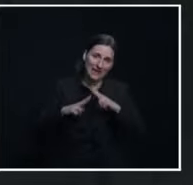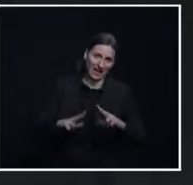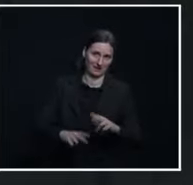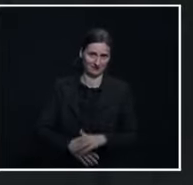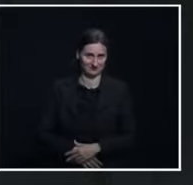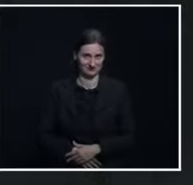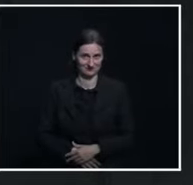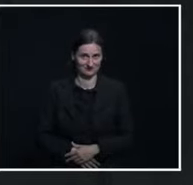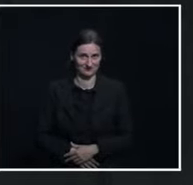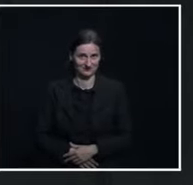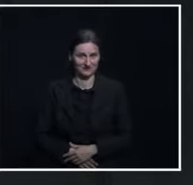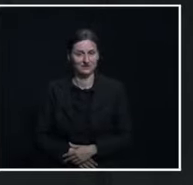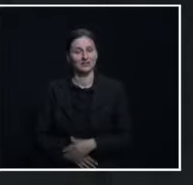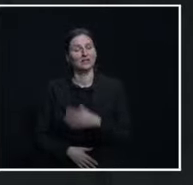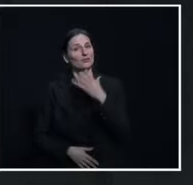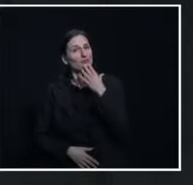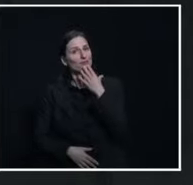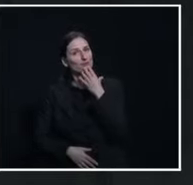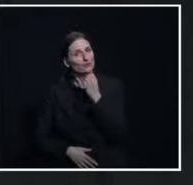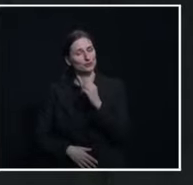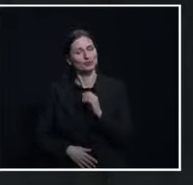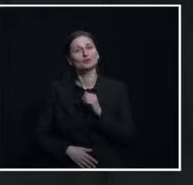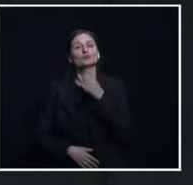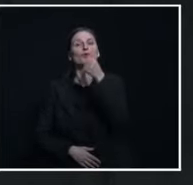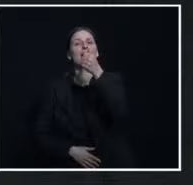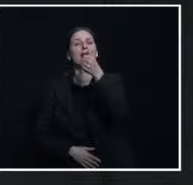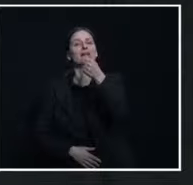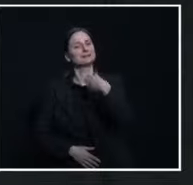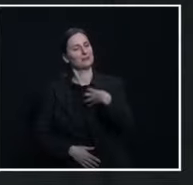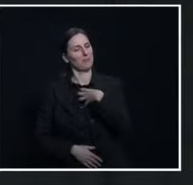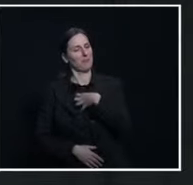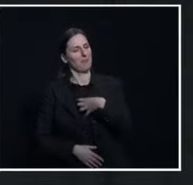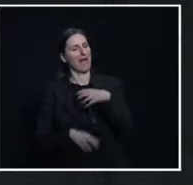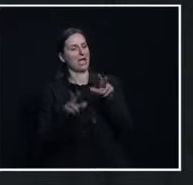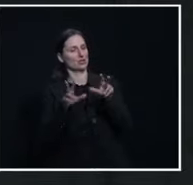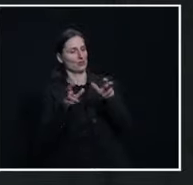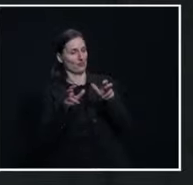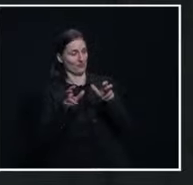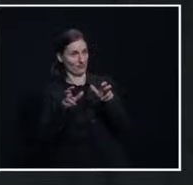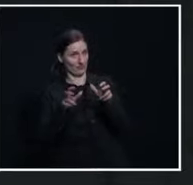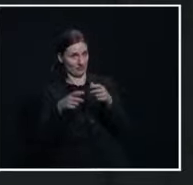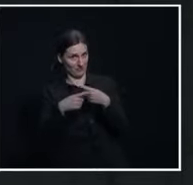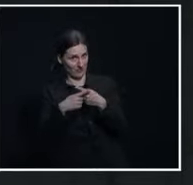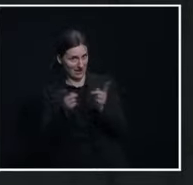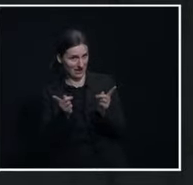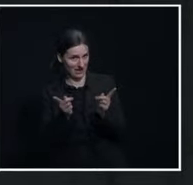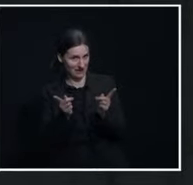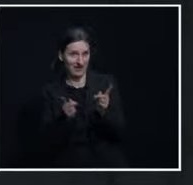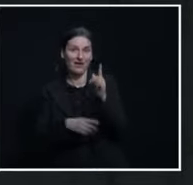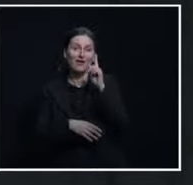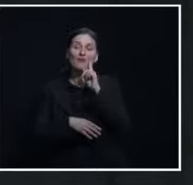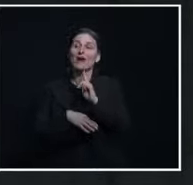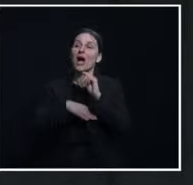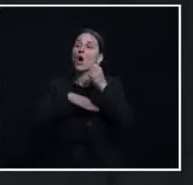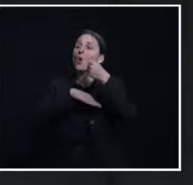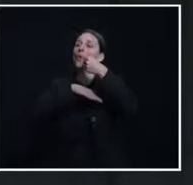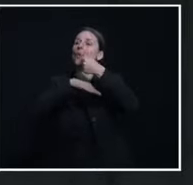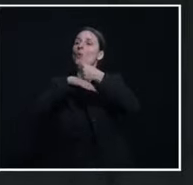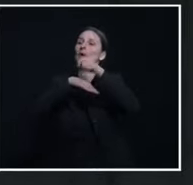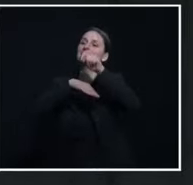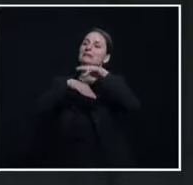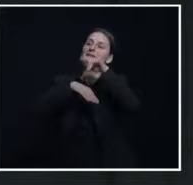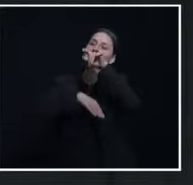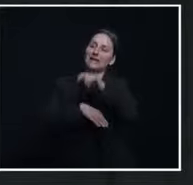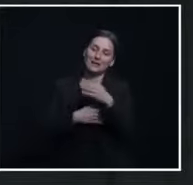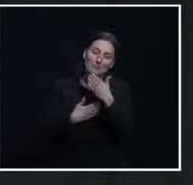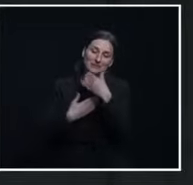ich möchte mich zunächst beim Bayerischen Rundfunk, bei Ihnen, Frau Intendantin,